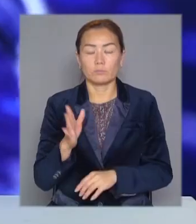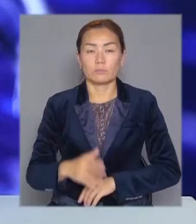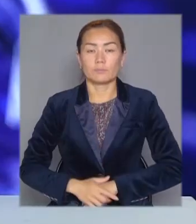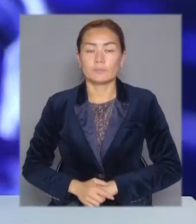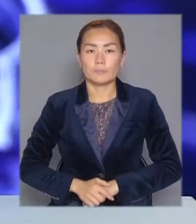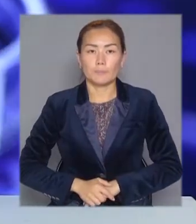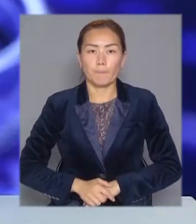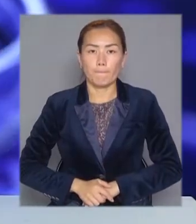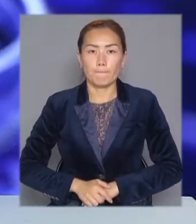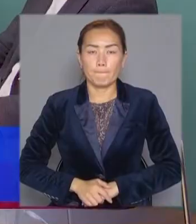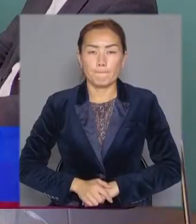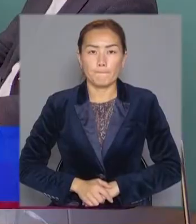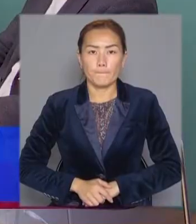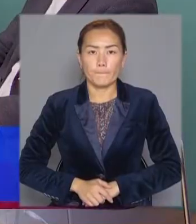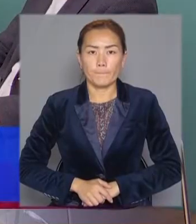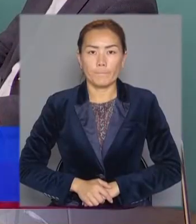бейнематериалында.